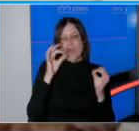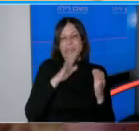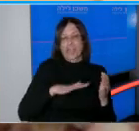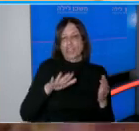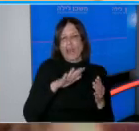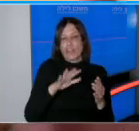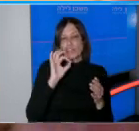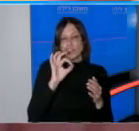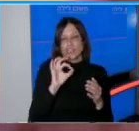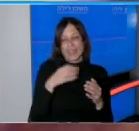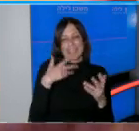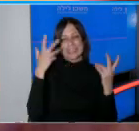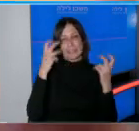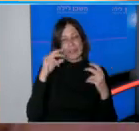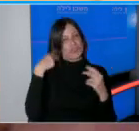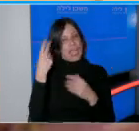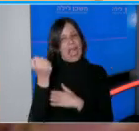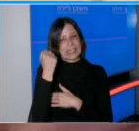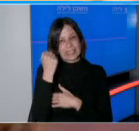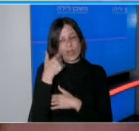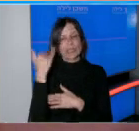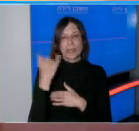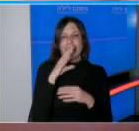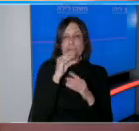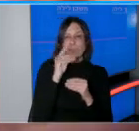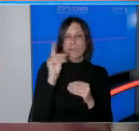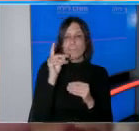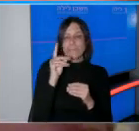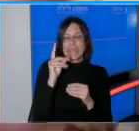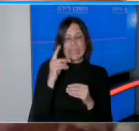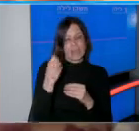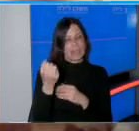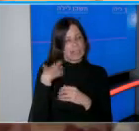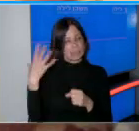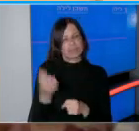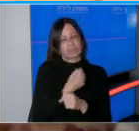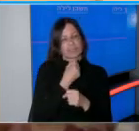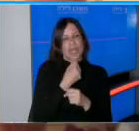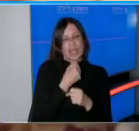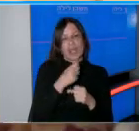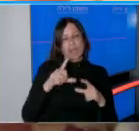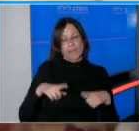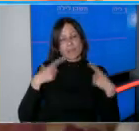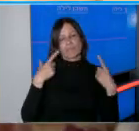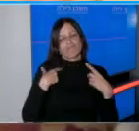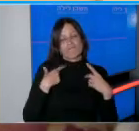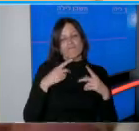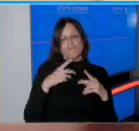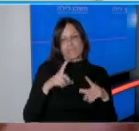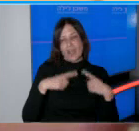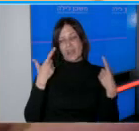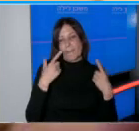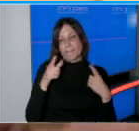קודמת, השכבות שאתה ציפית שהן יהיו הכי חזקות, אם תמיד דיברו על מי יחזיק מעמד בשואה, כן, אני משווה את זה רגע לאירוע נורא דרמטי